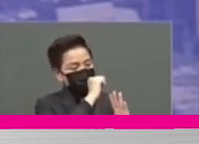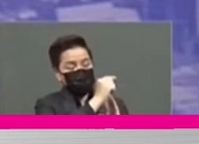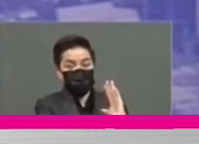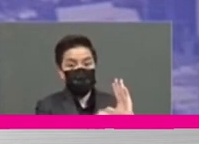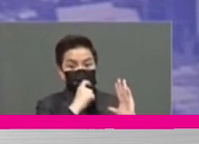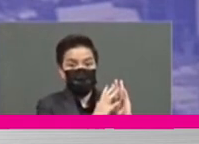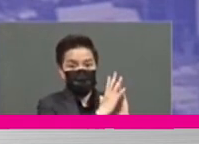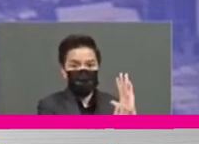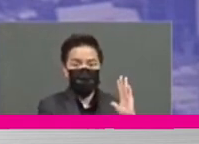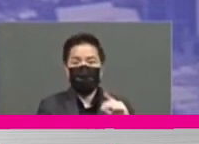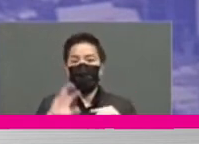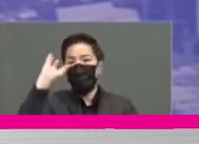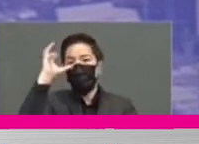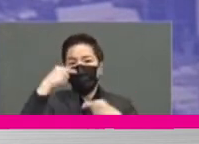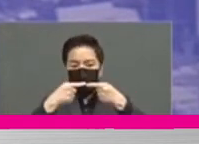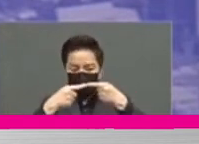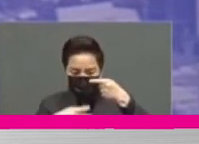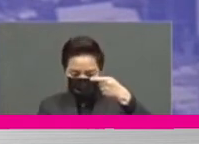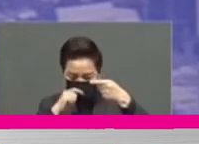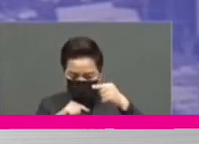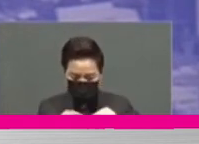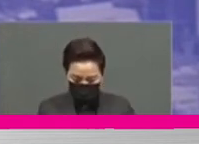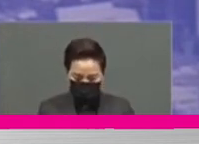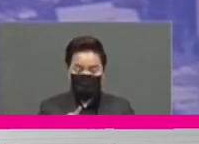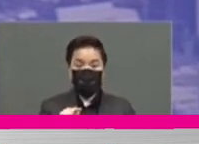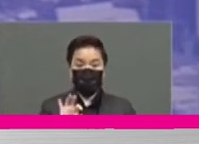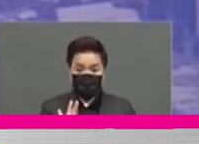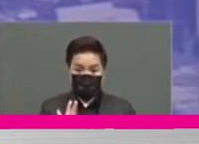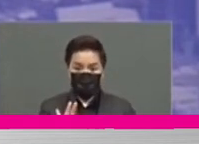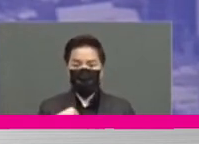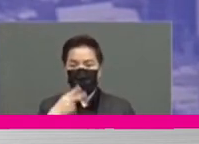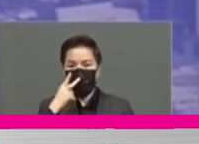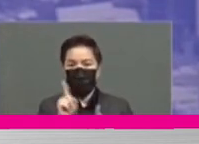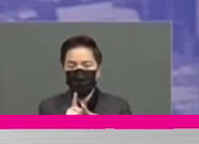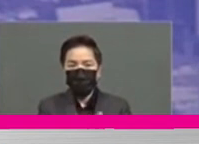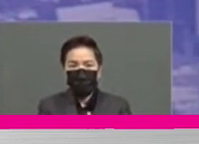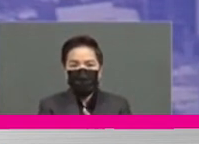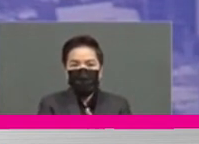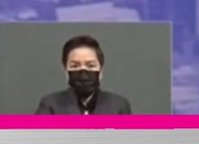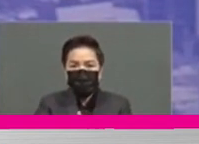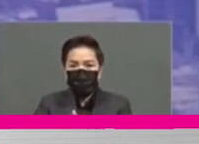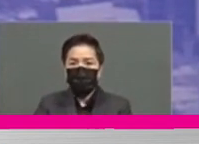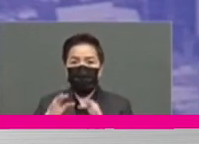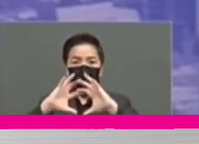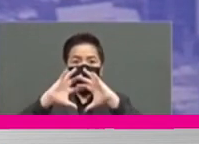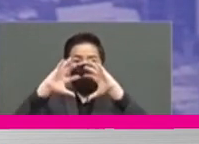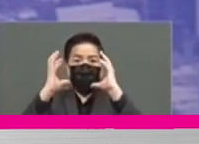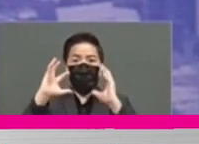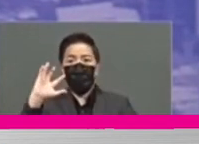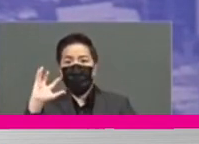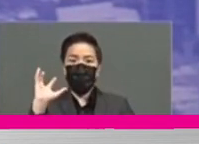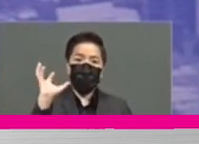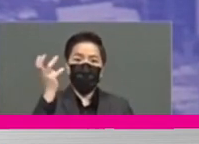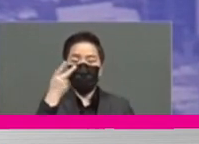ทม.แซนด์บ็อกซ์ว่าพลตำรวจโทโสพลพิสุทธิวงศ์รองผู้ว่าราชการกรุงเทพมหานครรายงานต่อที่ประชุมสปกสบค.